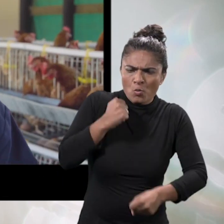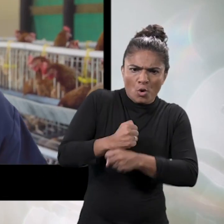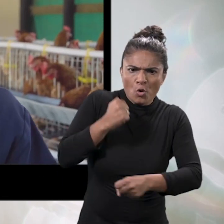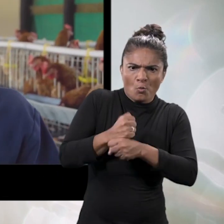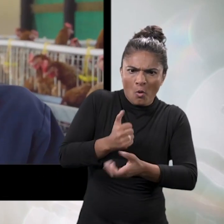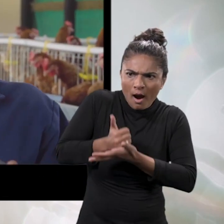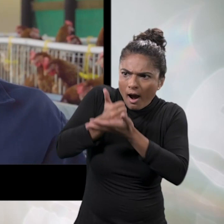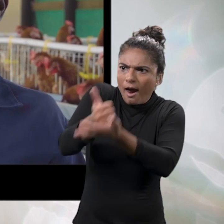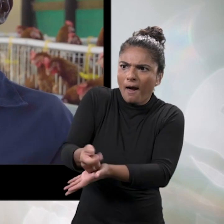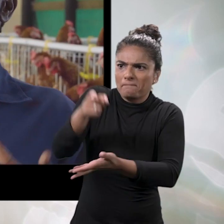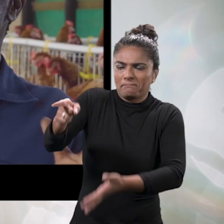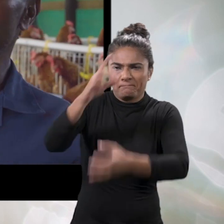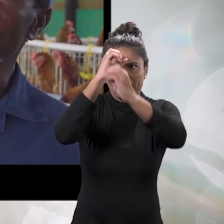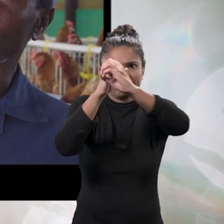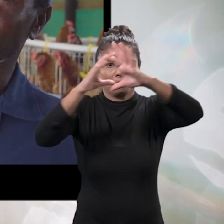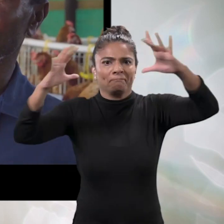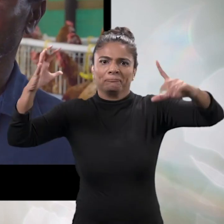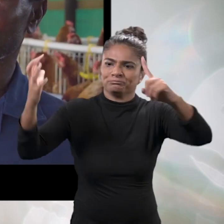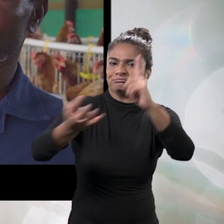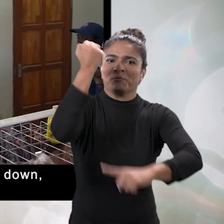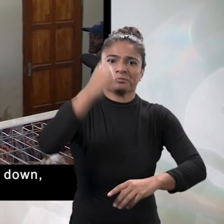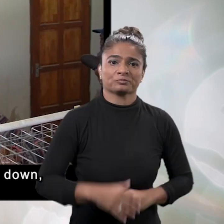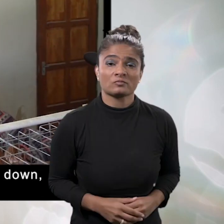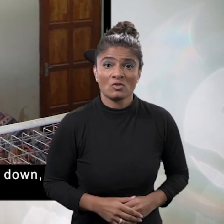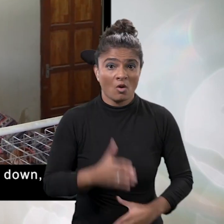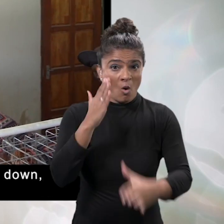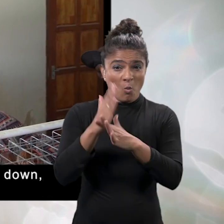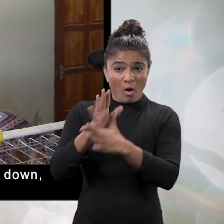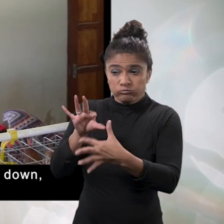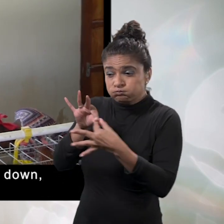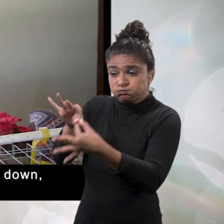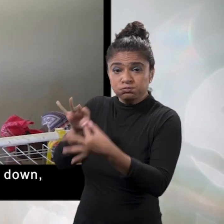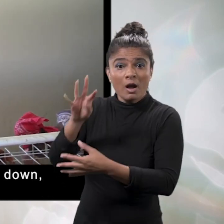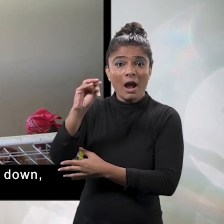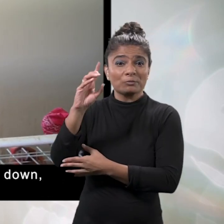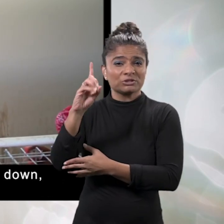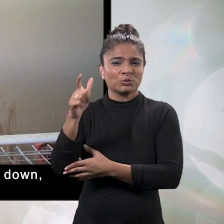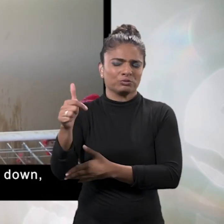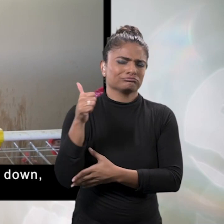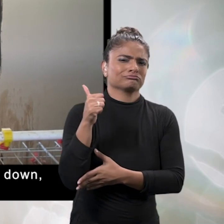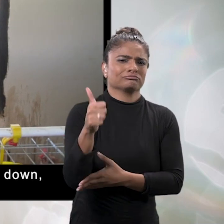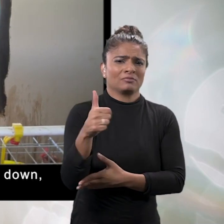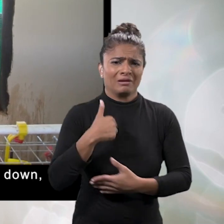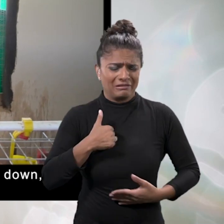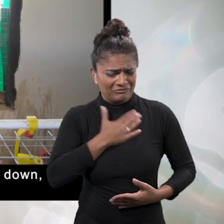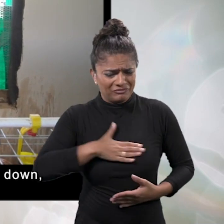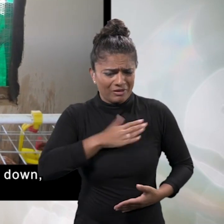sisebenza under umqondo wayesinike wona thina. Okunye futhi uma ngabe sinaye umdu